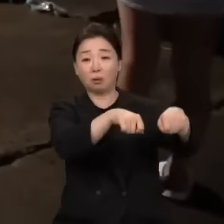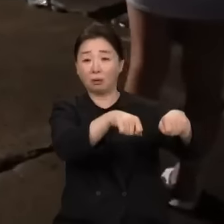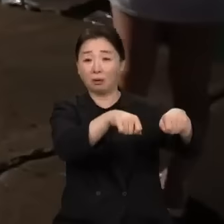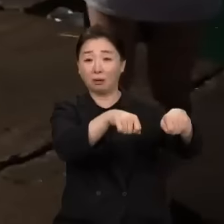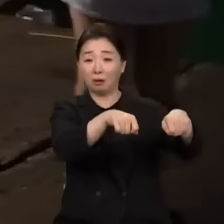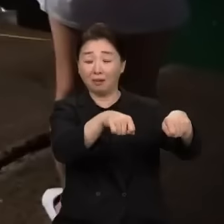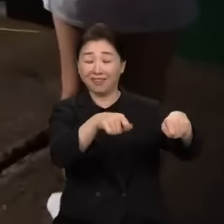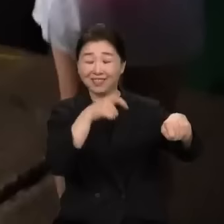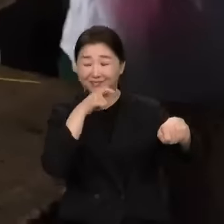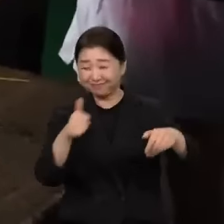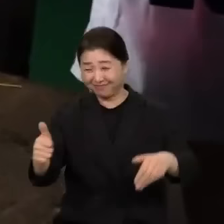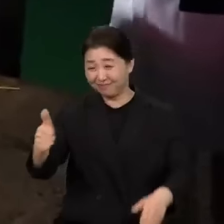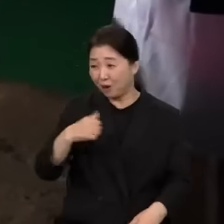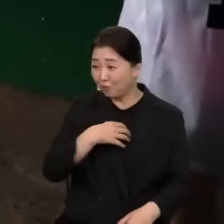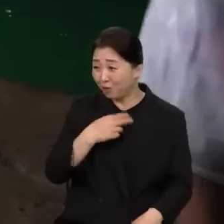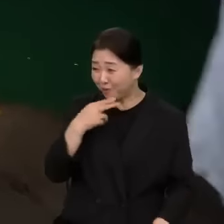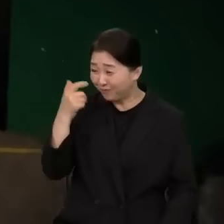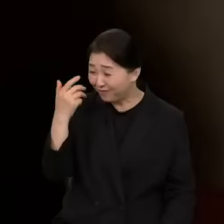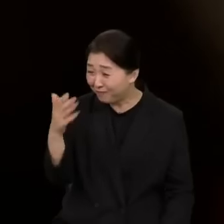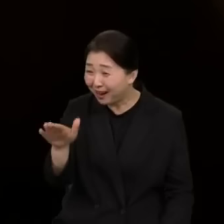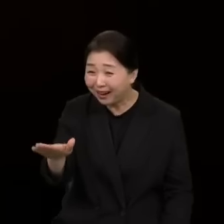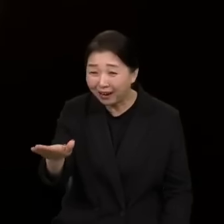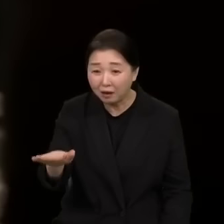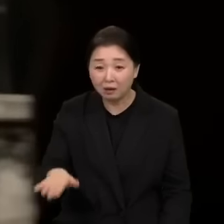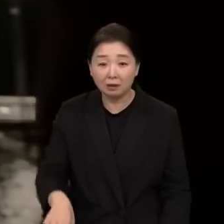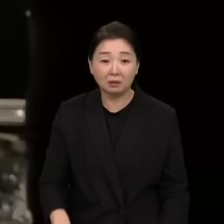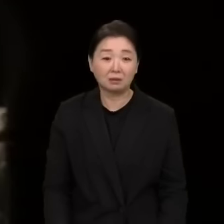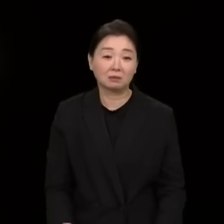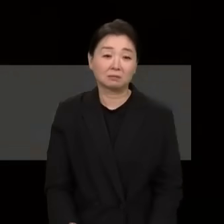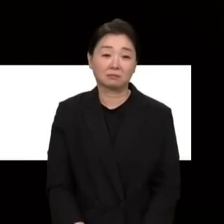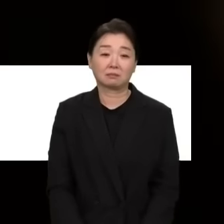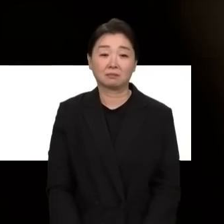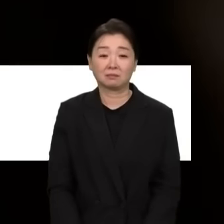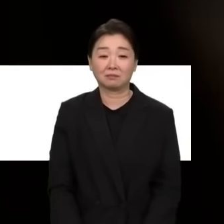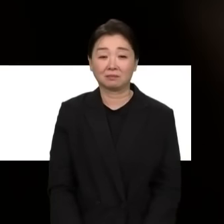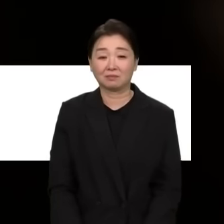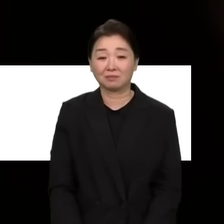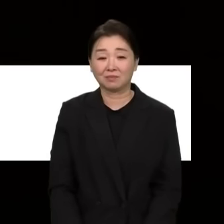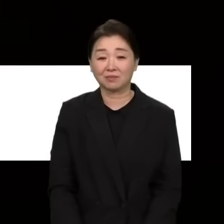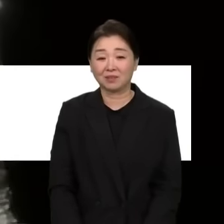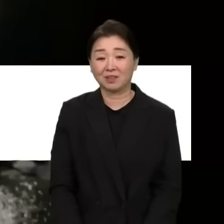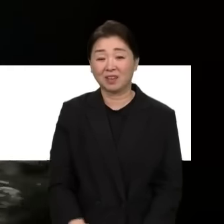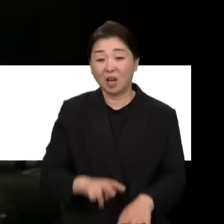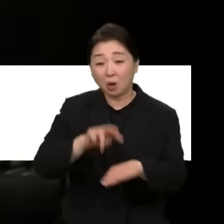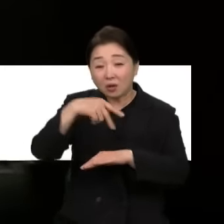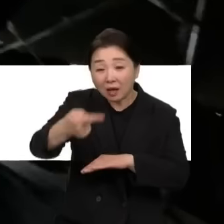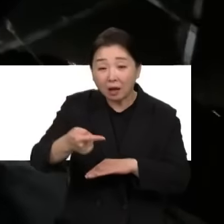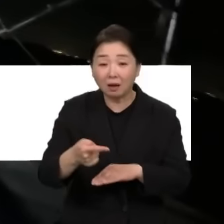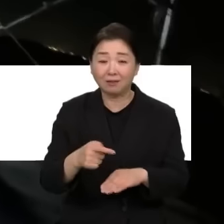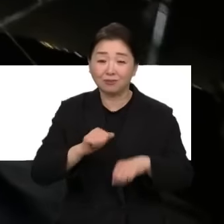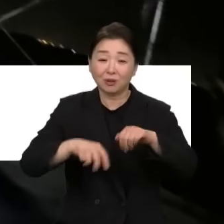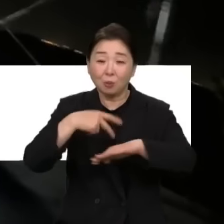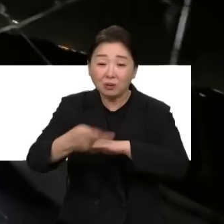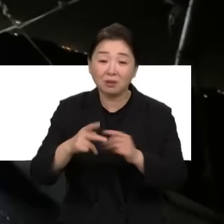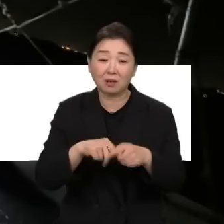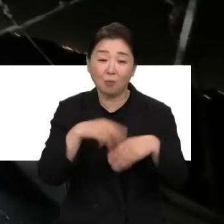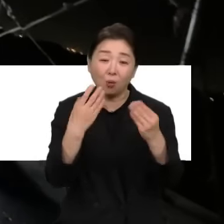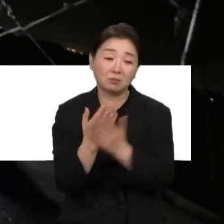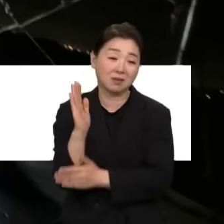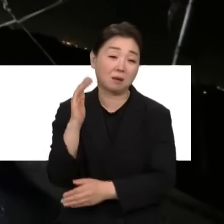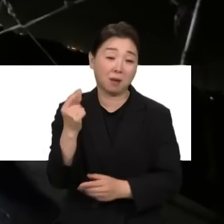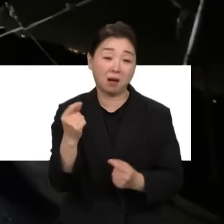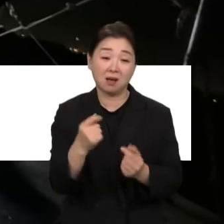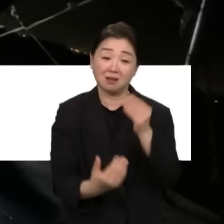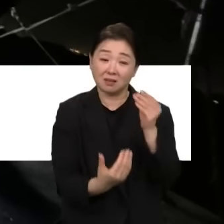물에서 나온 사람에게 위험하지 않냐고 물었습니다. 근데 걷다 넘어지고 뛰다 넘어지는 것까지 다 얘기하는 사고 나는 건 진짜 드문